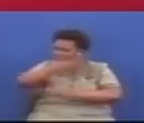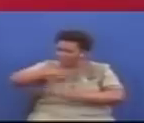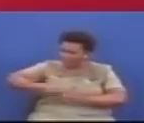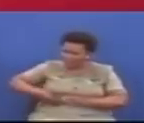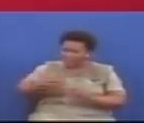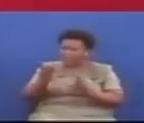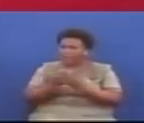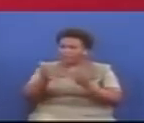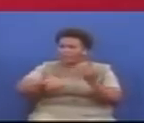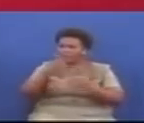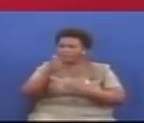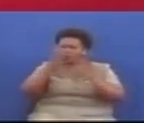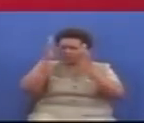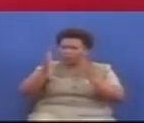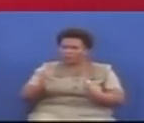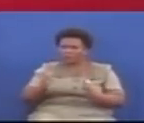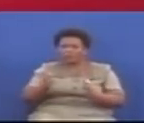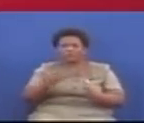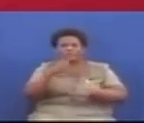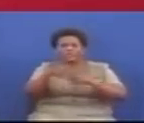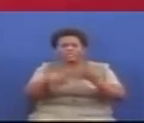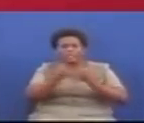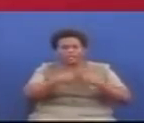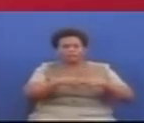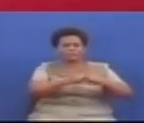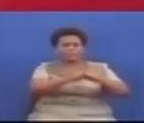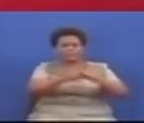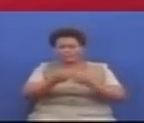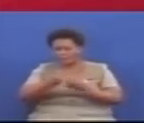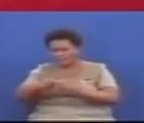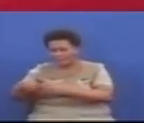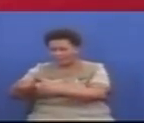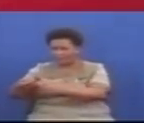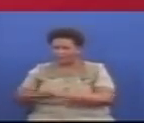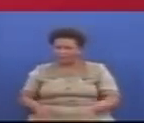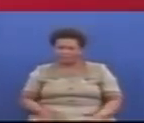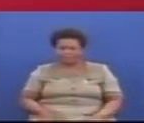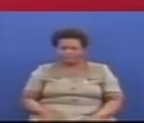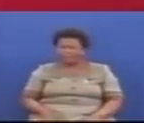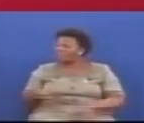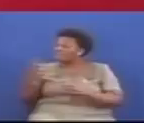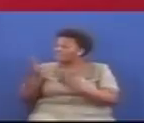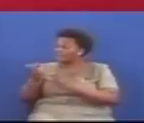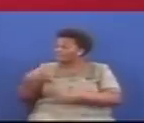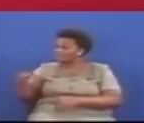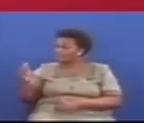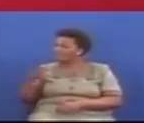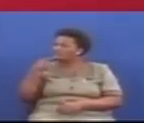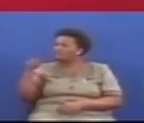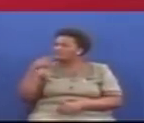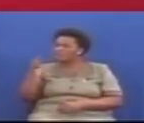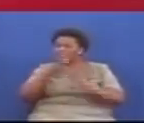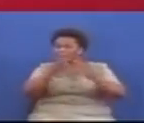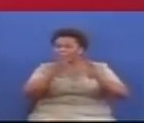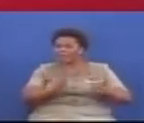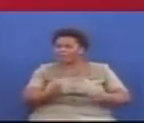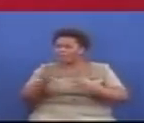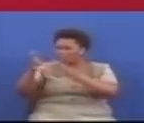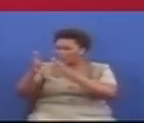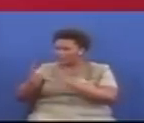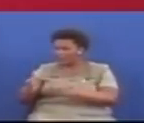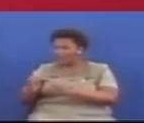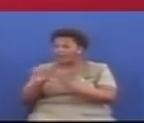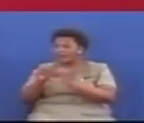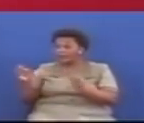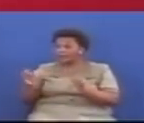Lakini mheshimiwa Bwanausi, umezungumza juu ya haya madaraja, na utakuwa shahidi kwamba kati ya haya madaraja ambayo yalikuwa sehemu sehemu ya